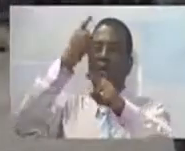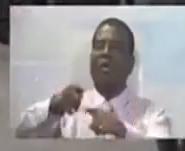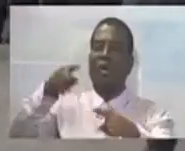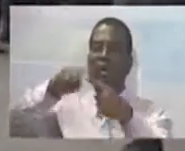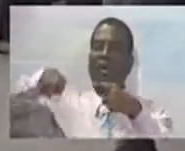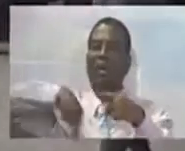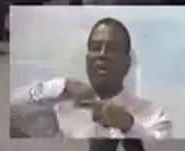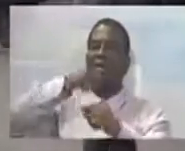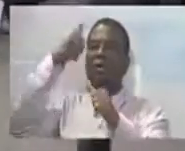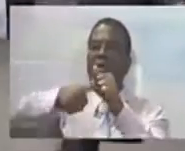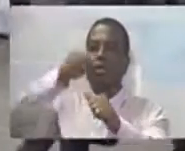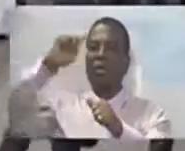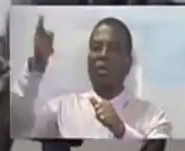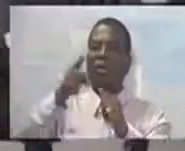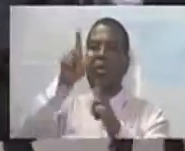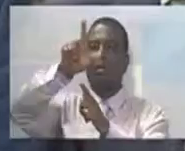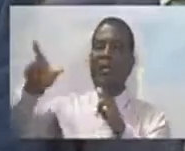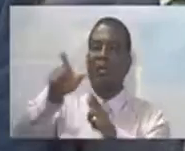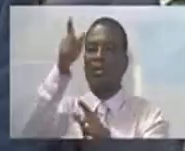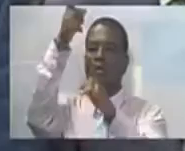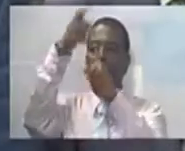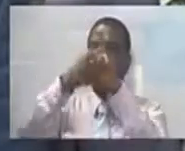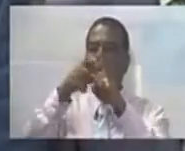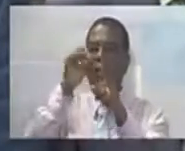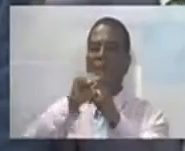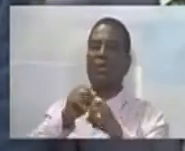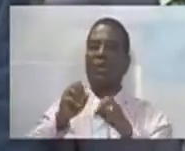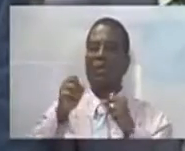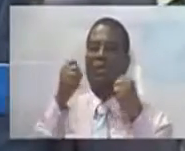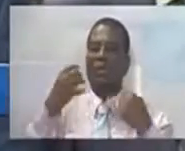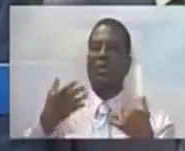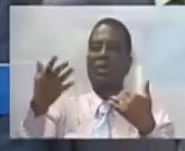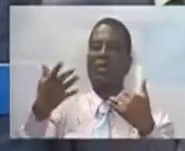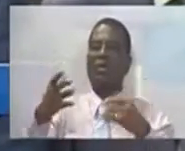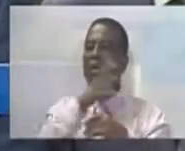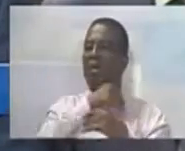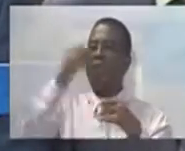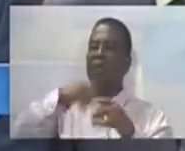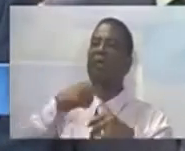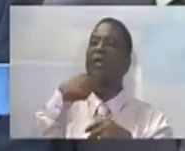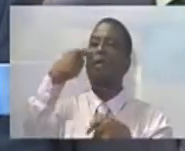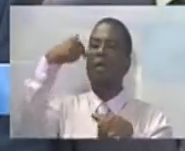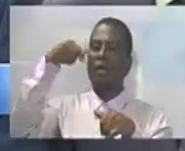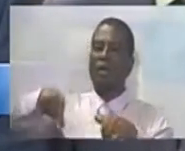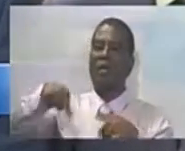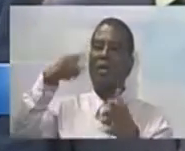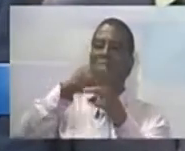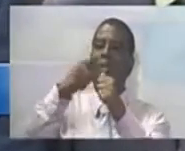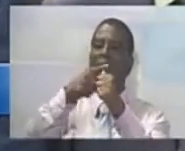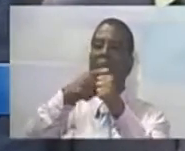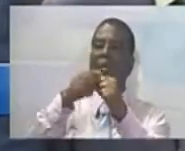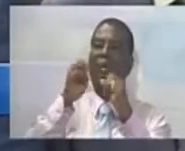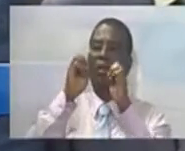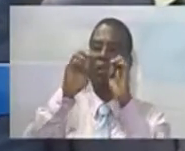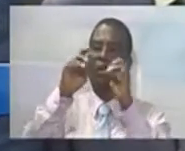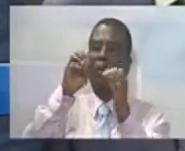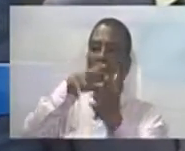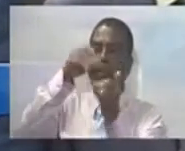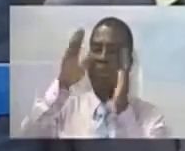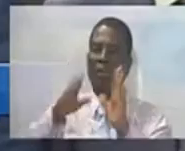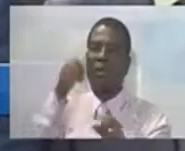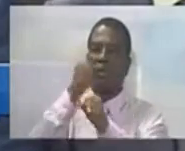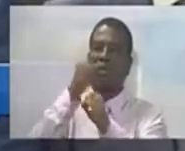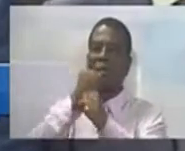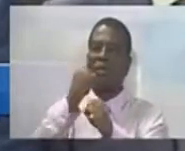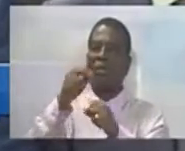à nous chaque premier lundi du mois est un sacerdoce. Il faut rappeler d'abord aux étudiants et aux travailleurs